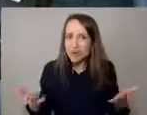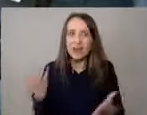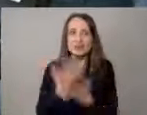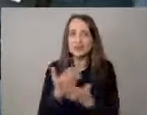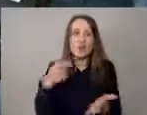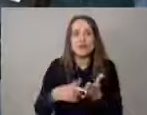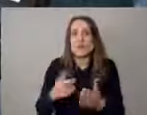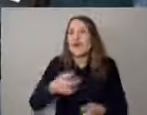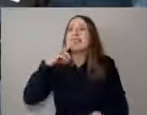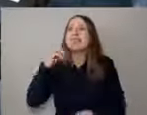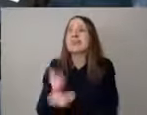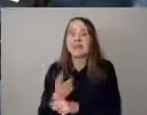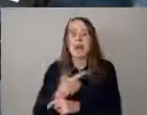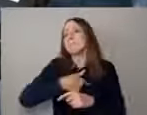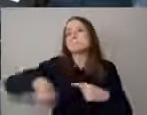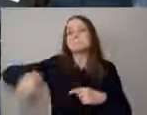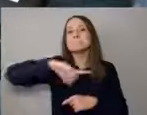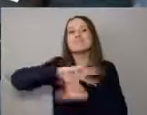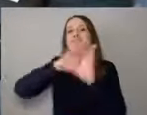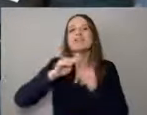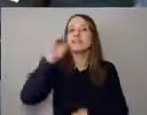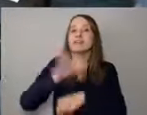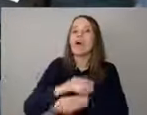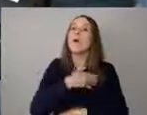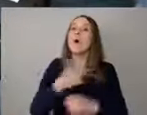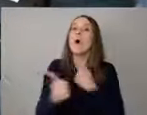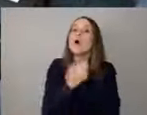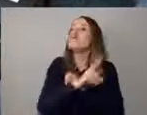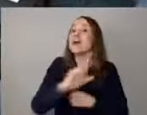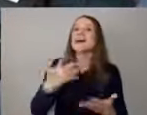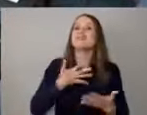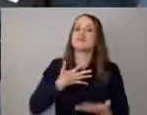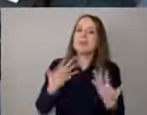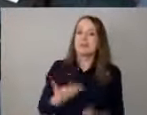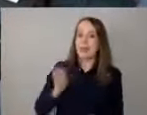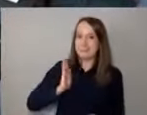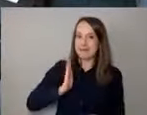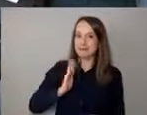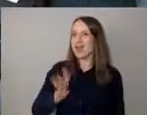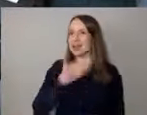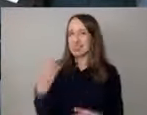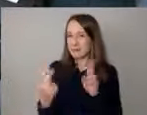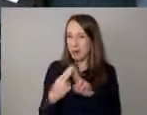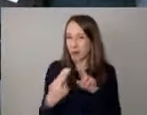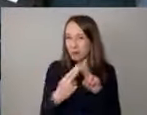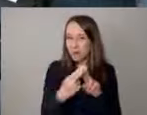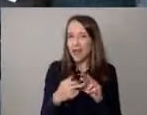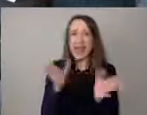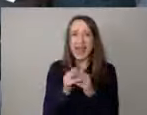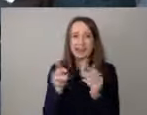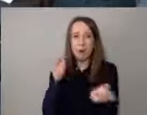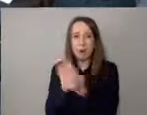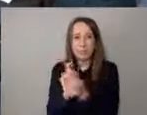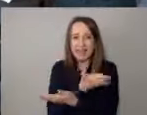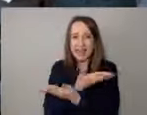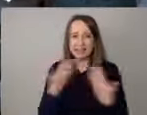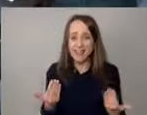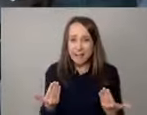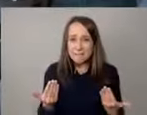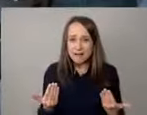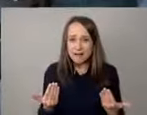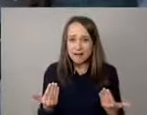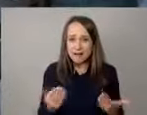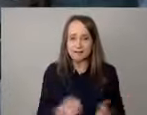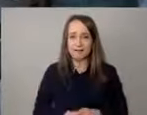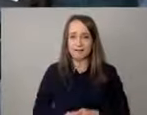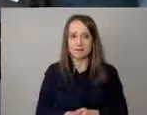wszyscy zgadzamy, bo wszystkim nam zależy na bezpieczeństwie, że one nie są konsultowane z opozycją, że nie została zebrana